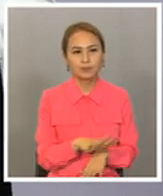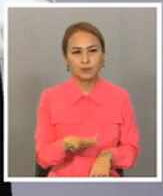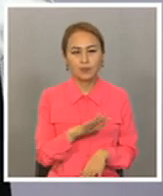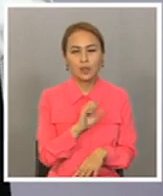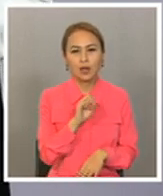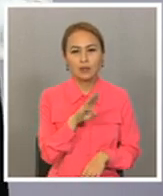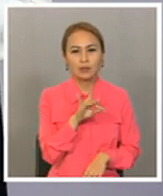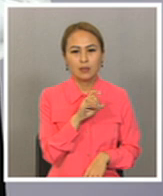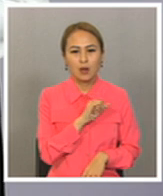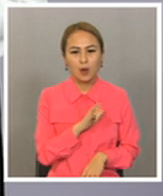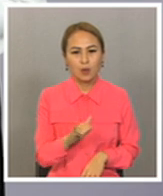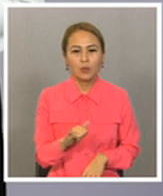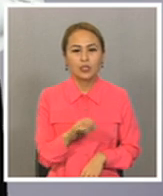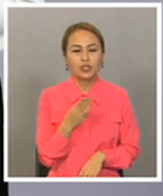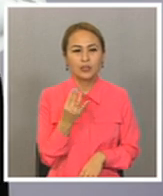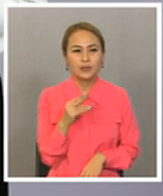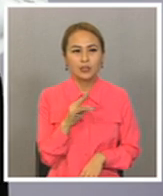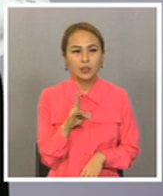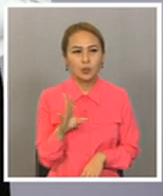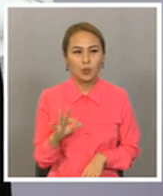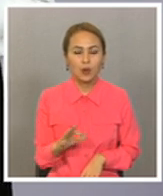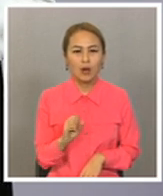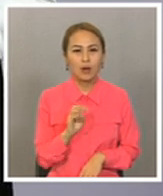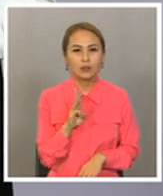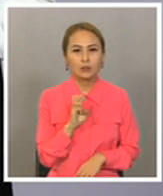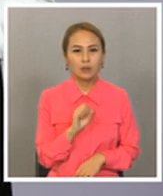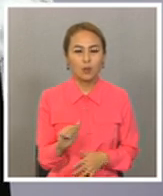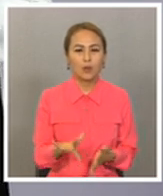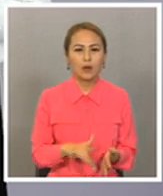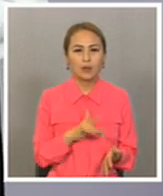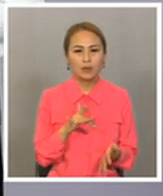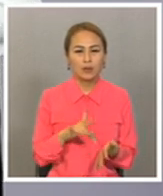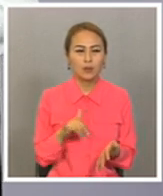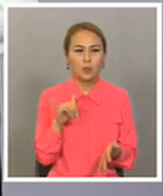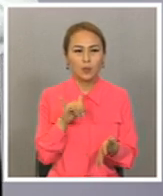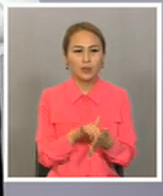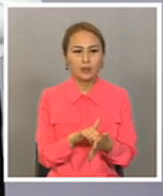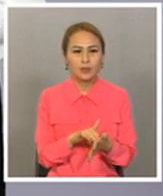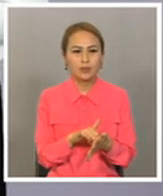Атырау, Форт Шевченко, Ақтау қалалары орналасқан.